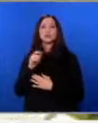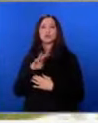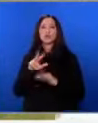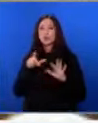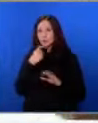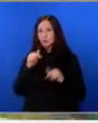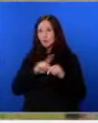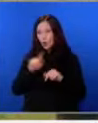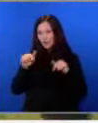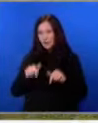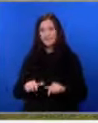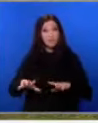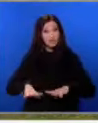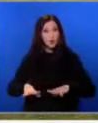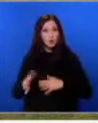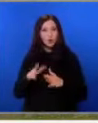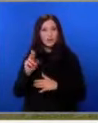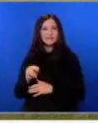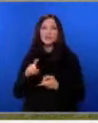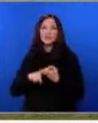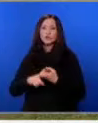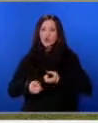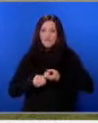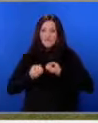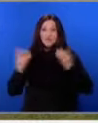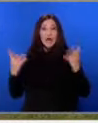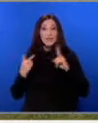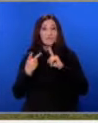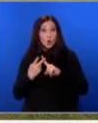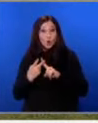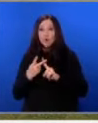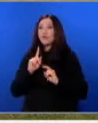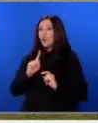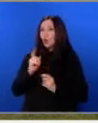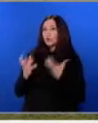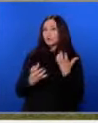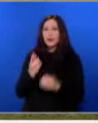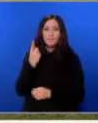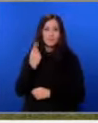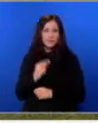И до днес в градчето хората казват: Клисура възстана втора, но изгоря първа.